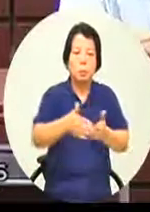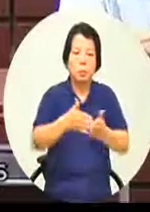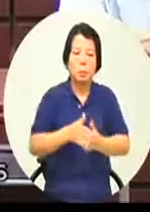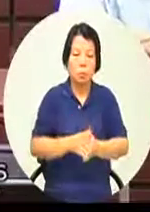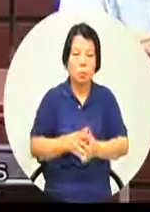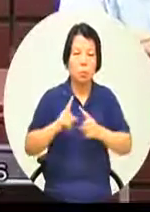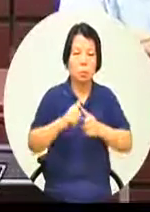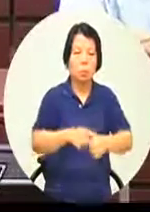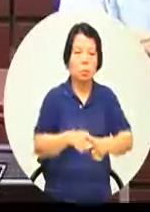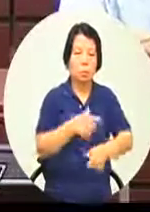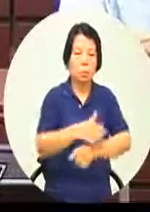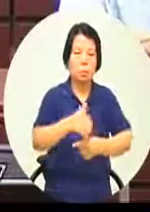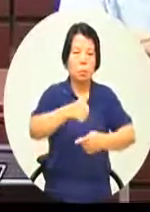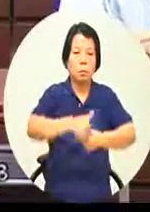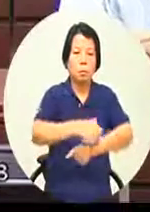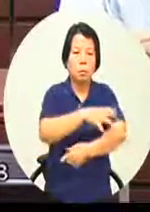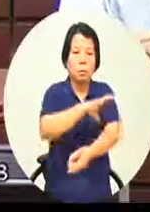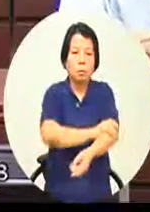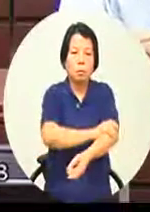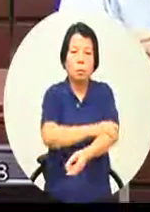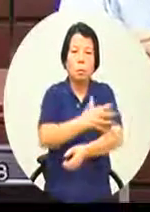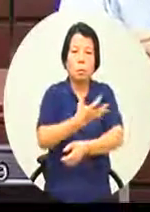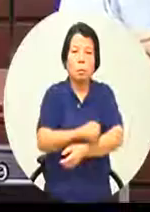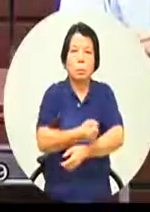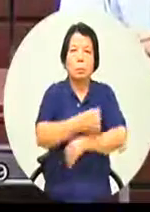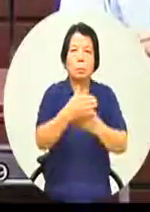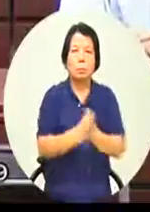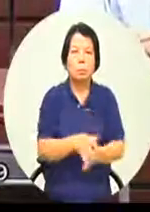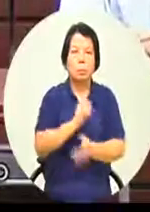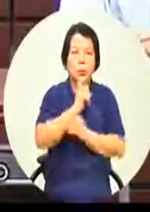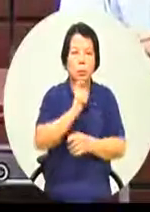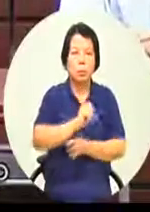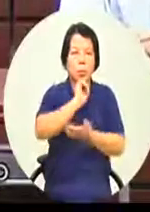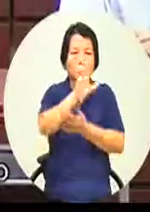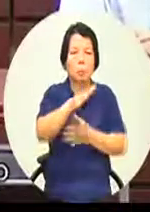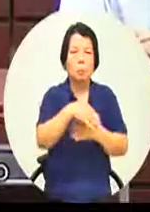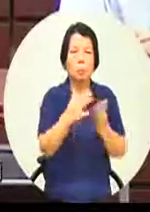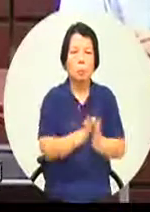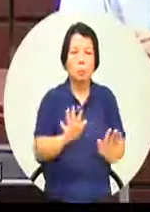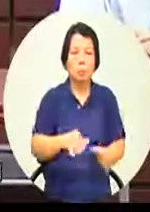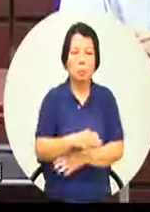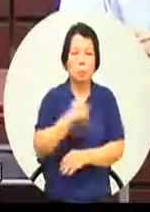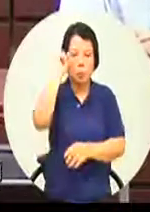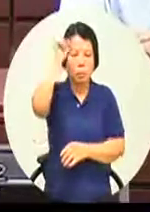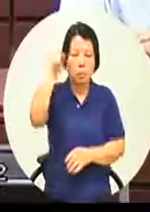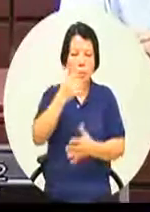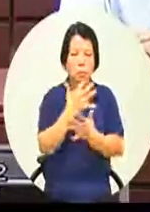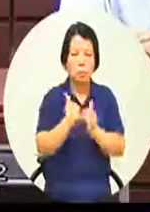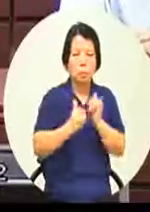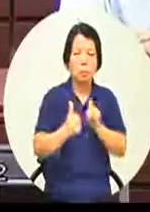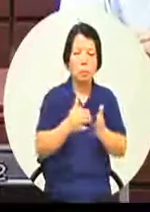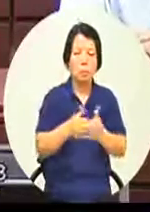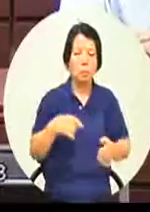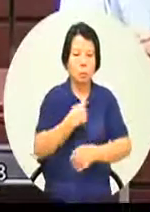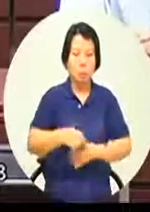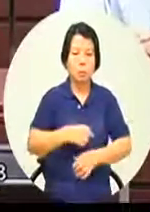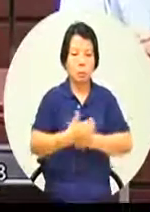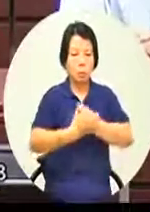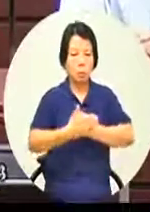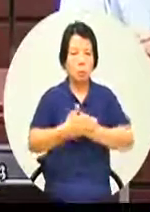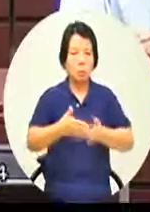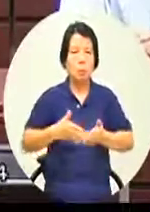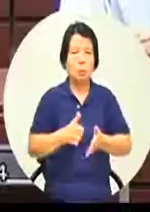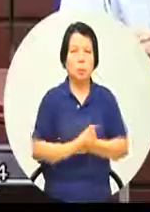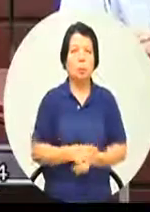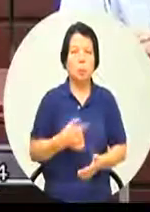量测血压。那么当然啦，我们在这里也呼吁我们在那里的一些抗争的民众也要以身体为重。不过我必